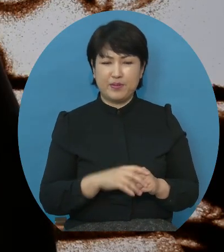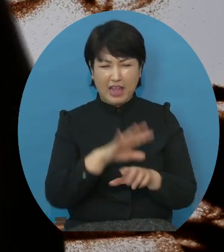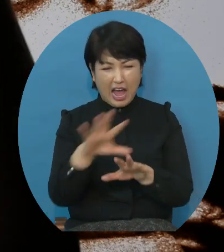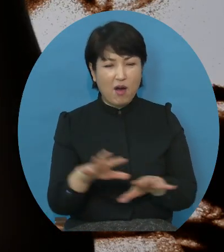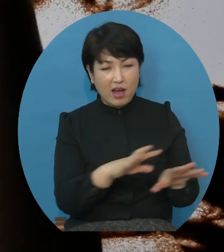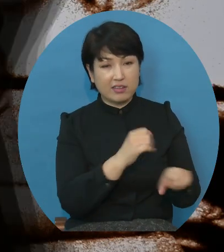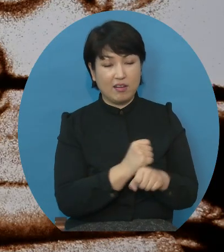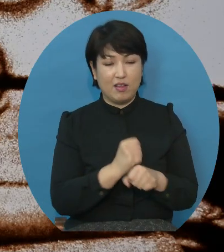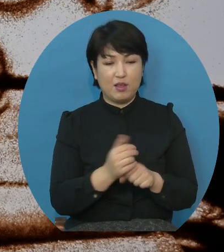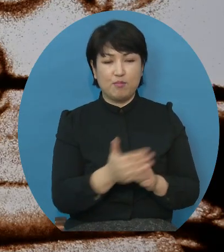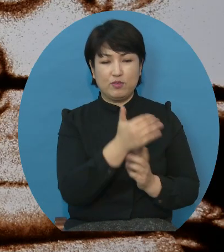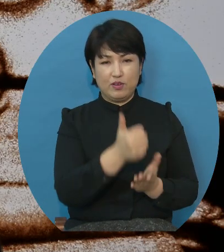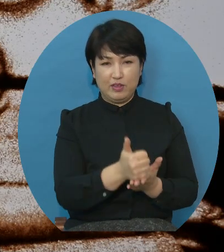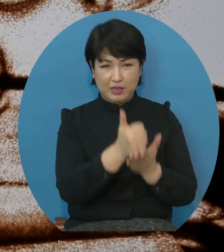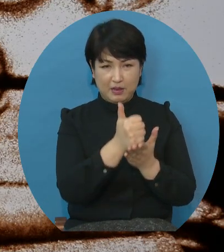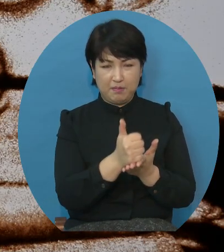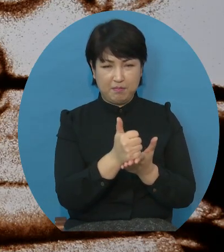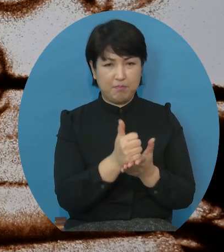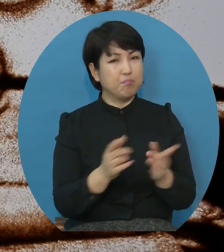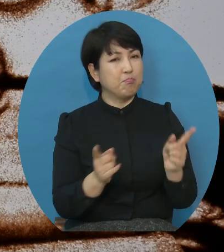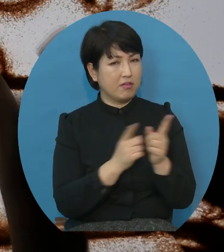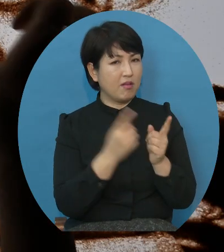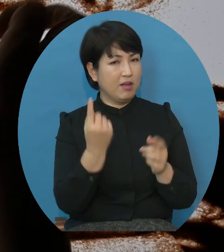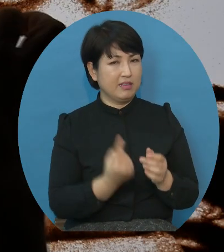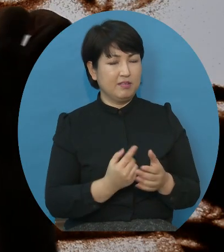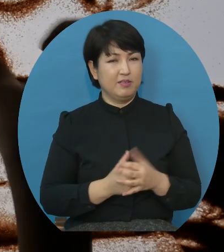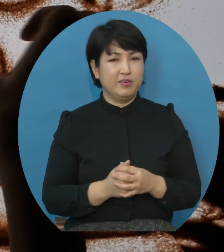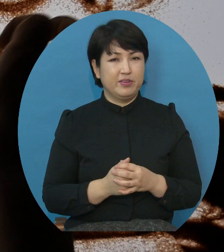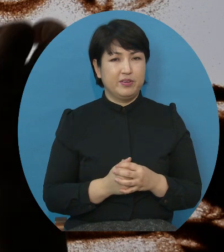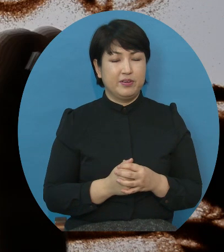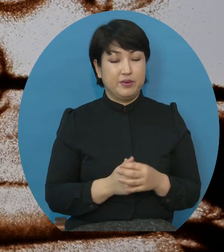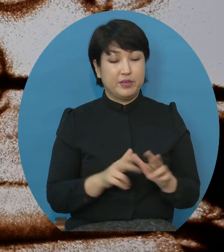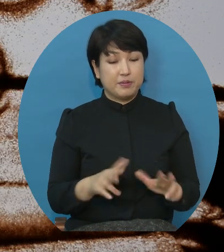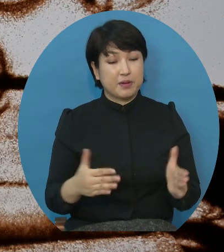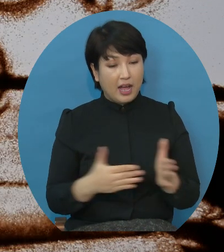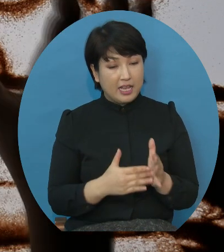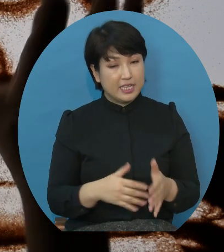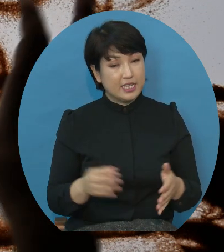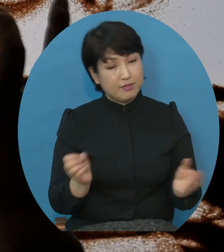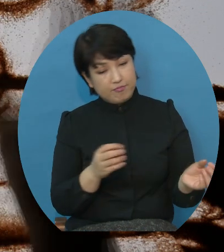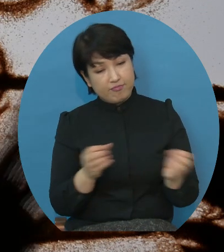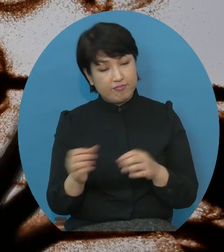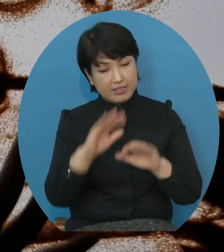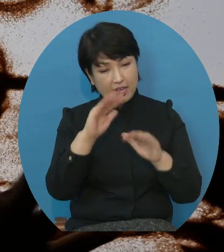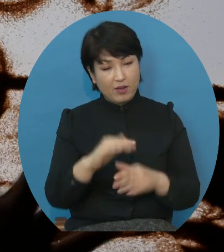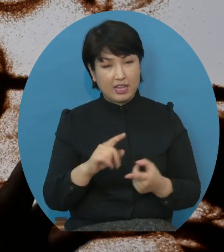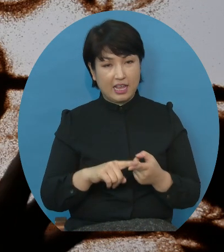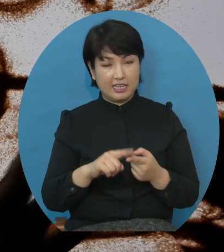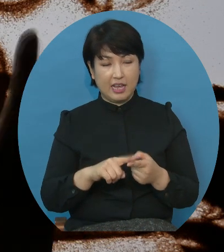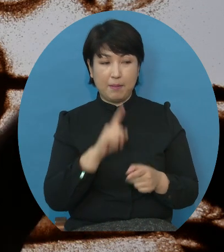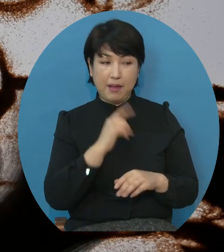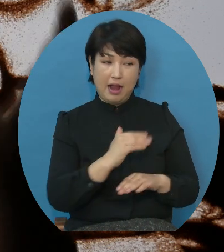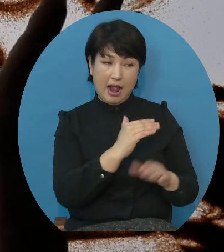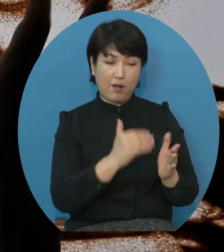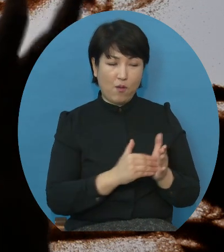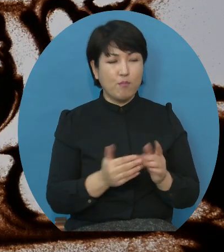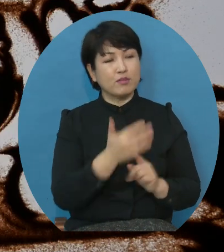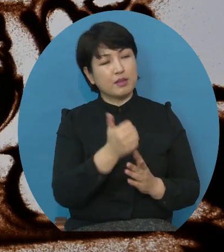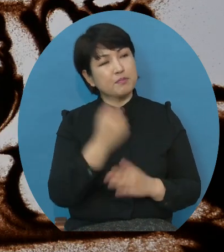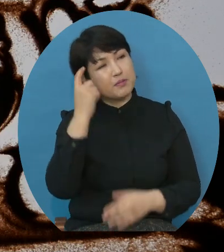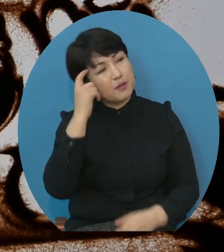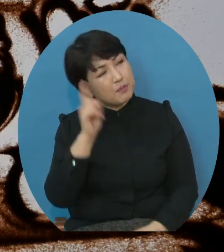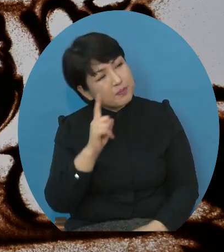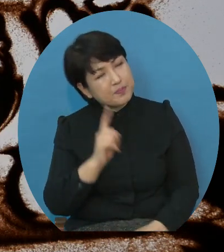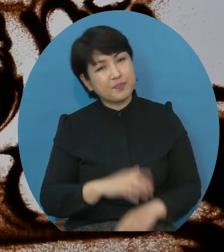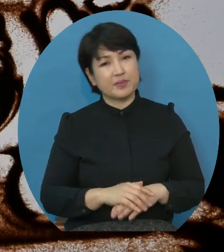때는 뭐 가지 그렇죠 부처님을 차다 그래서 자기들이 지금까지 털어낸 얘기를 하면서 부처님은 어떻게